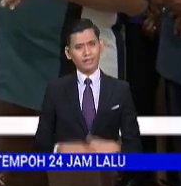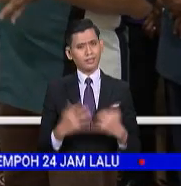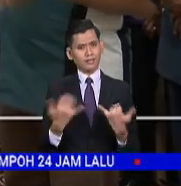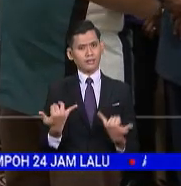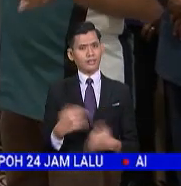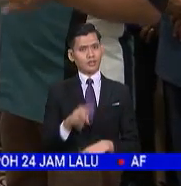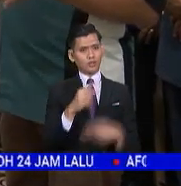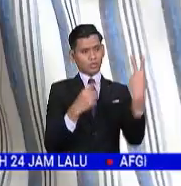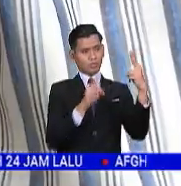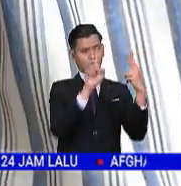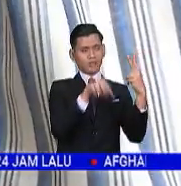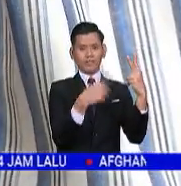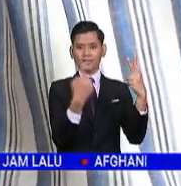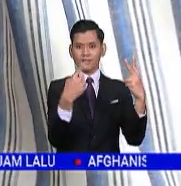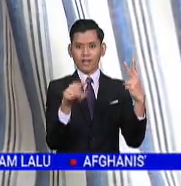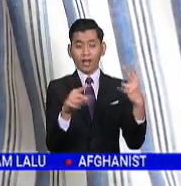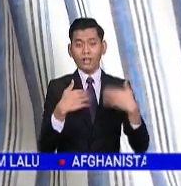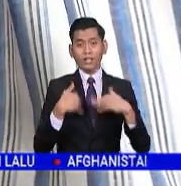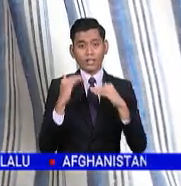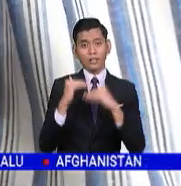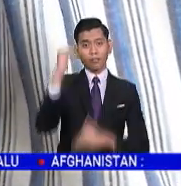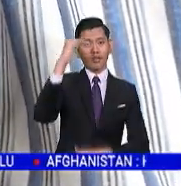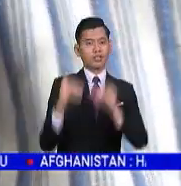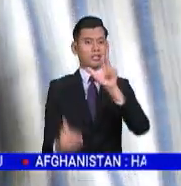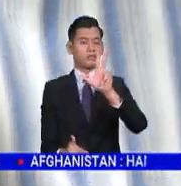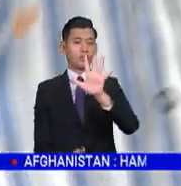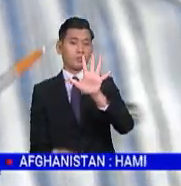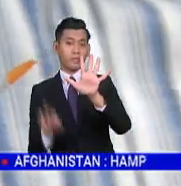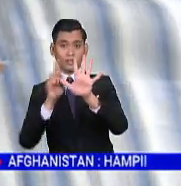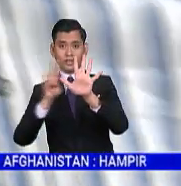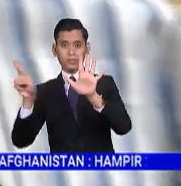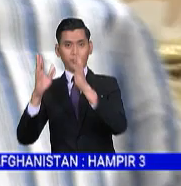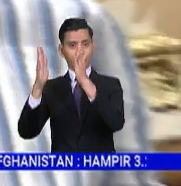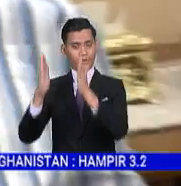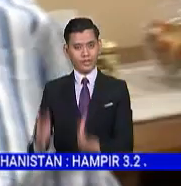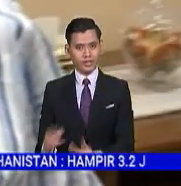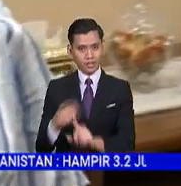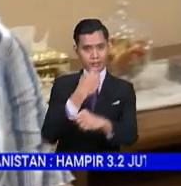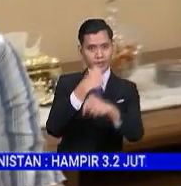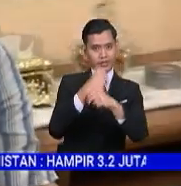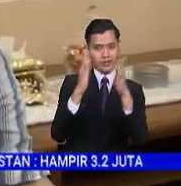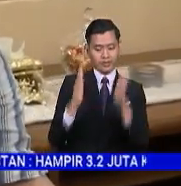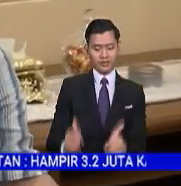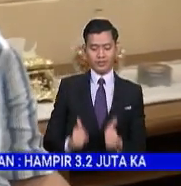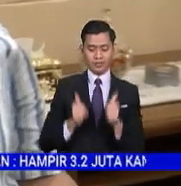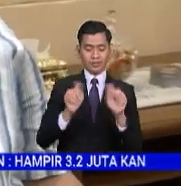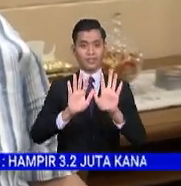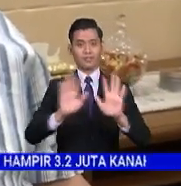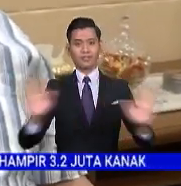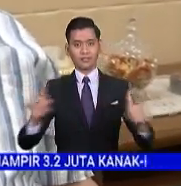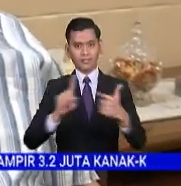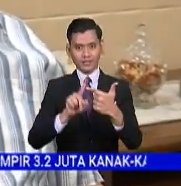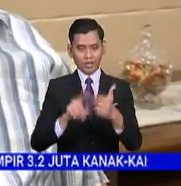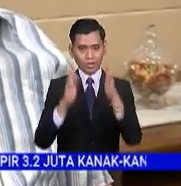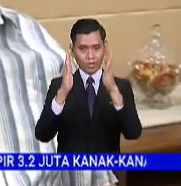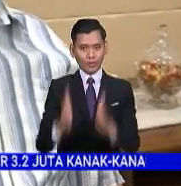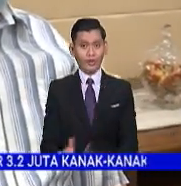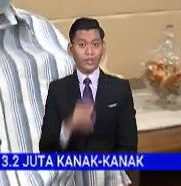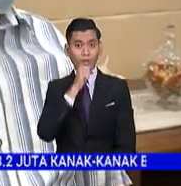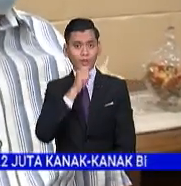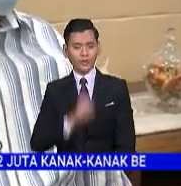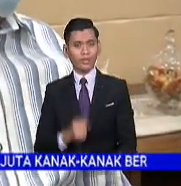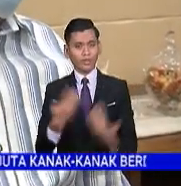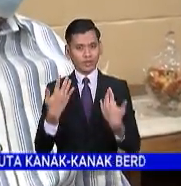Setakat 12 November lalu, lebih 35,000 orang terdiri daripada petugas barisan hadapan dan warga emas telah